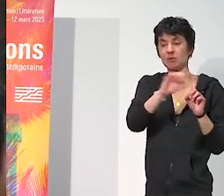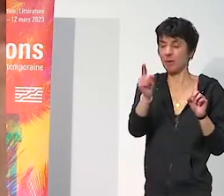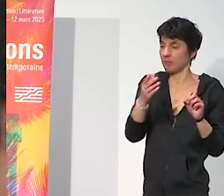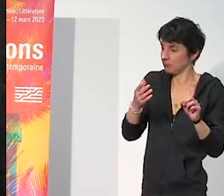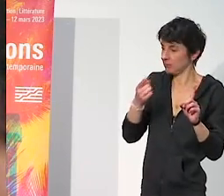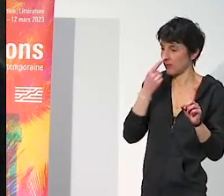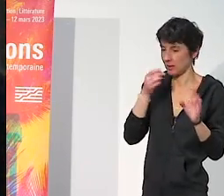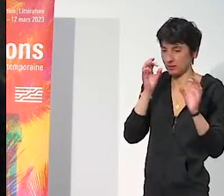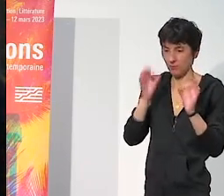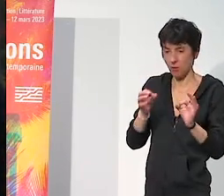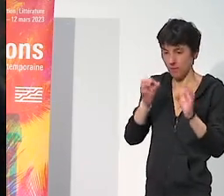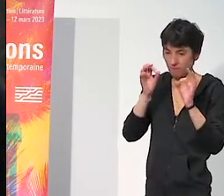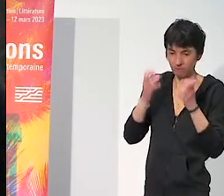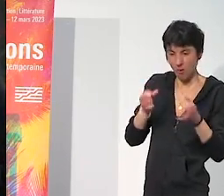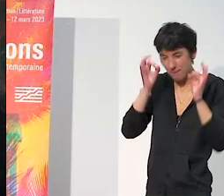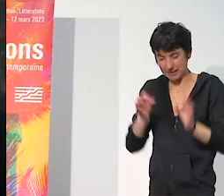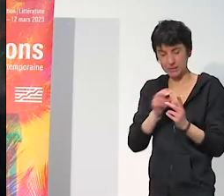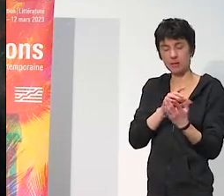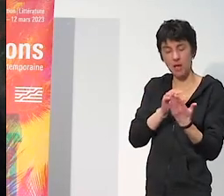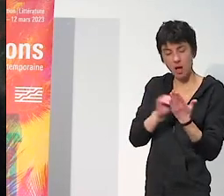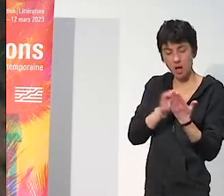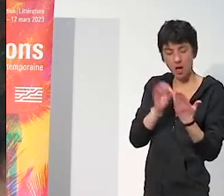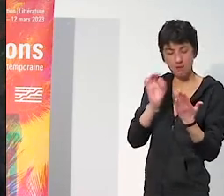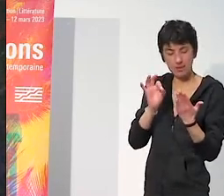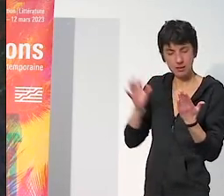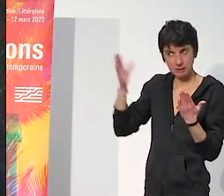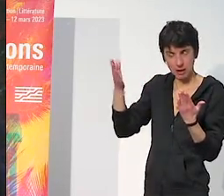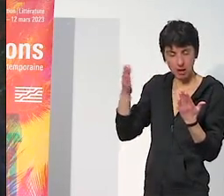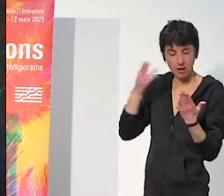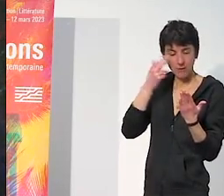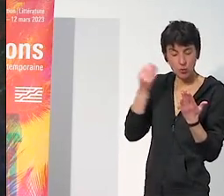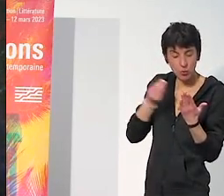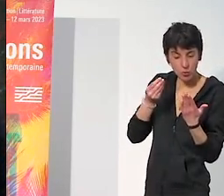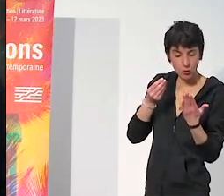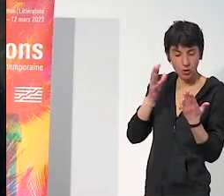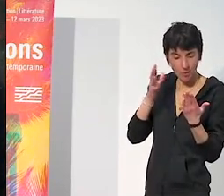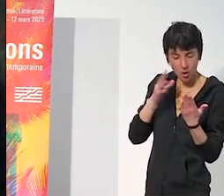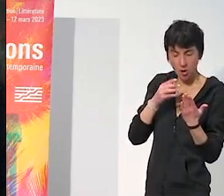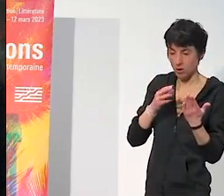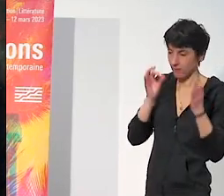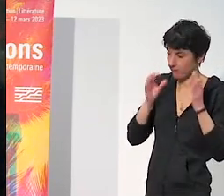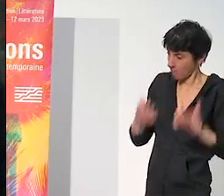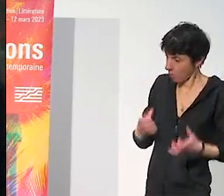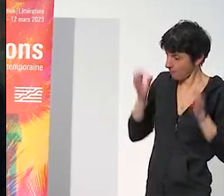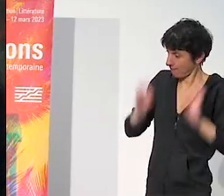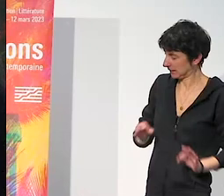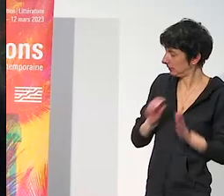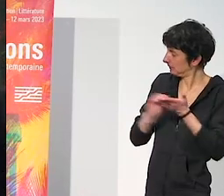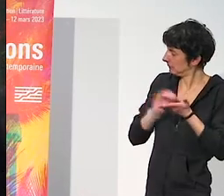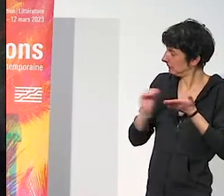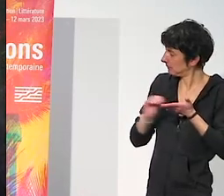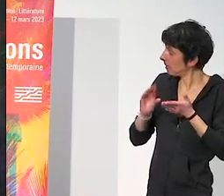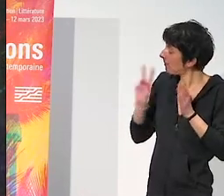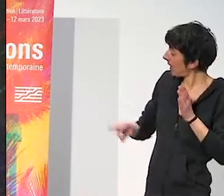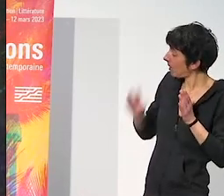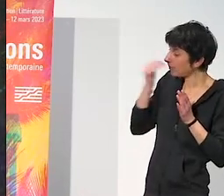bien l'exactitude, j'aime bien pouvoir dire où je l'ai lu. Comment, mais je n'ai pas besoin